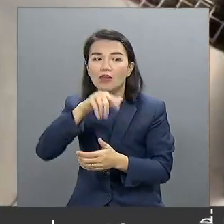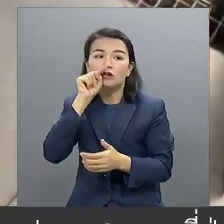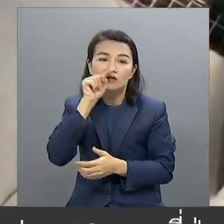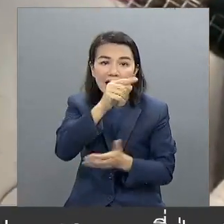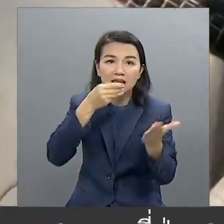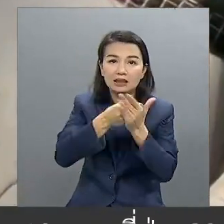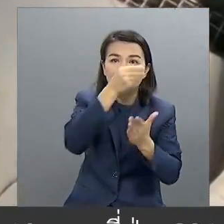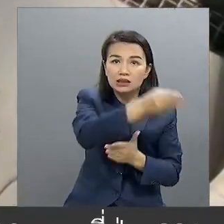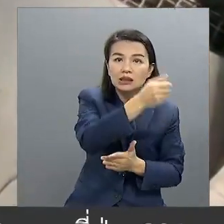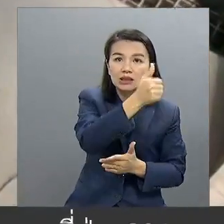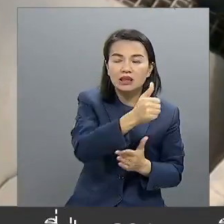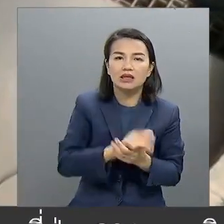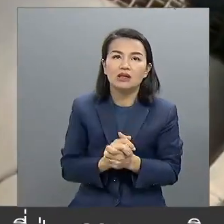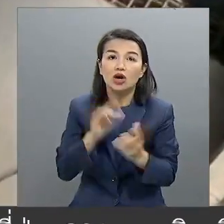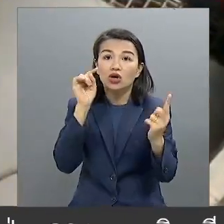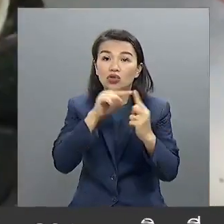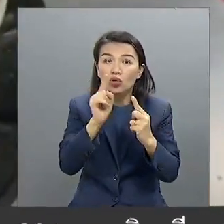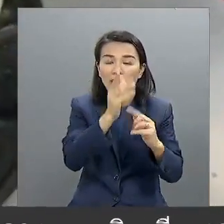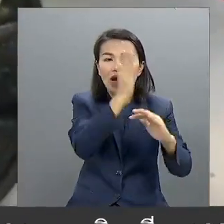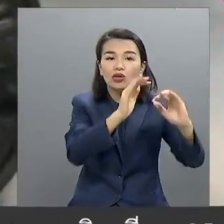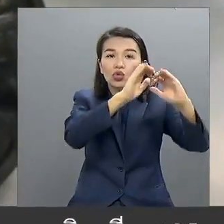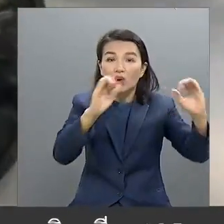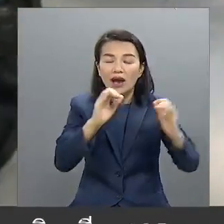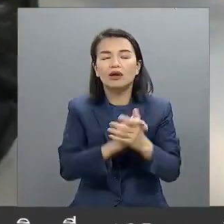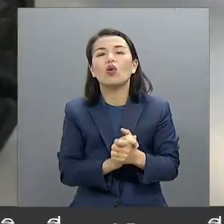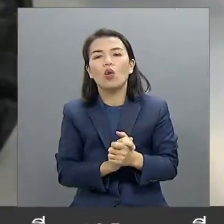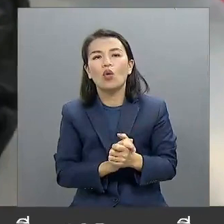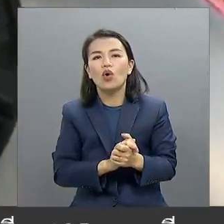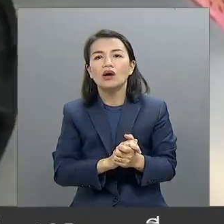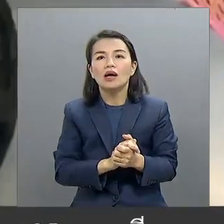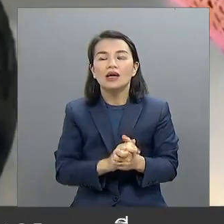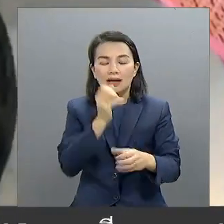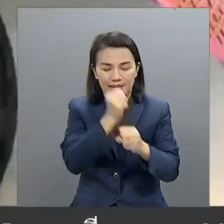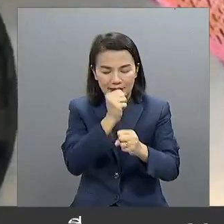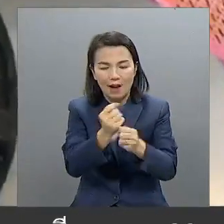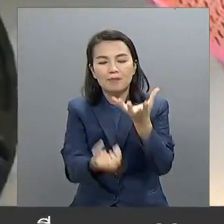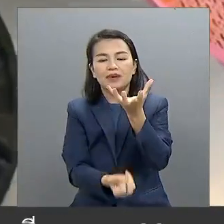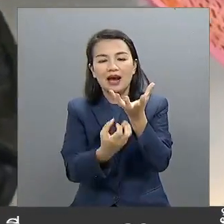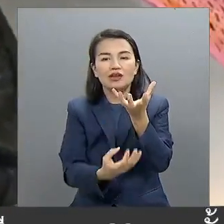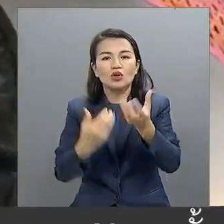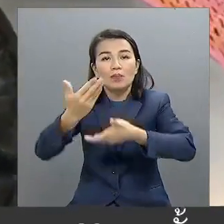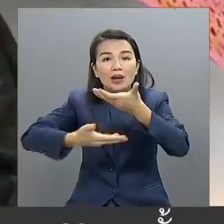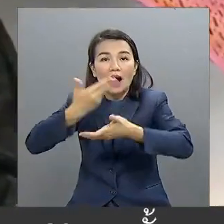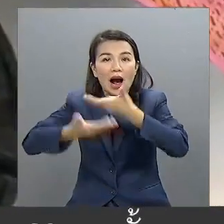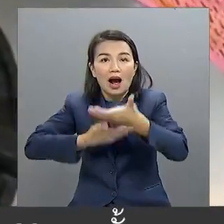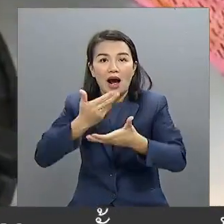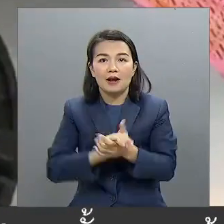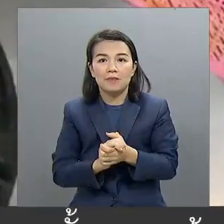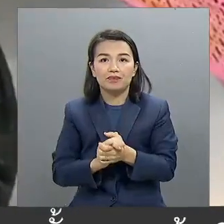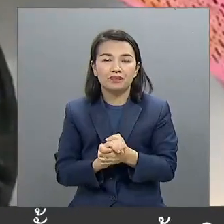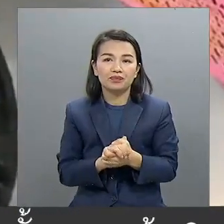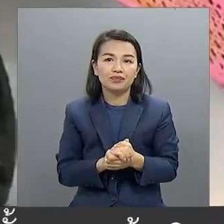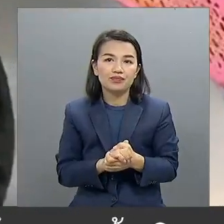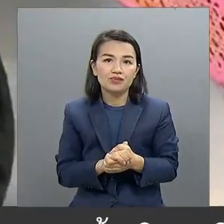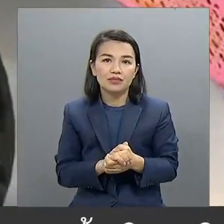gradeงส้มขายค่ะโดยเมนูนี้นะครับกินได